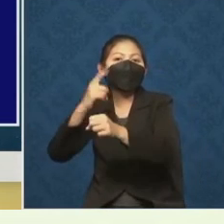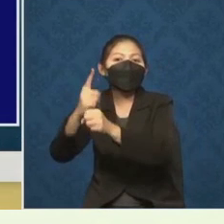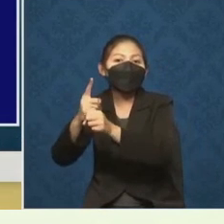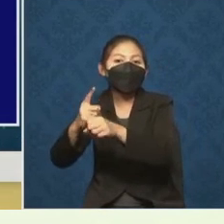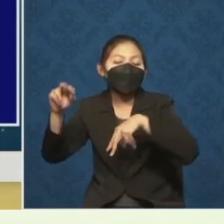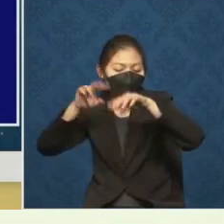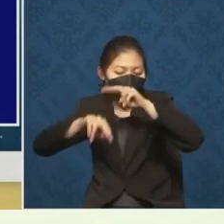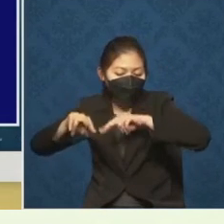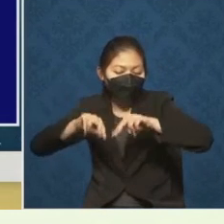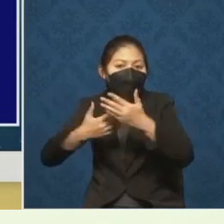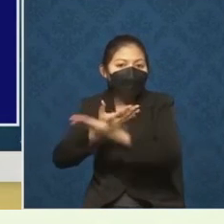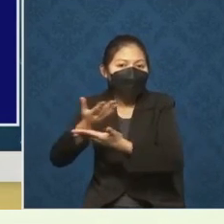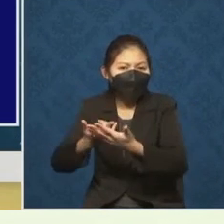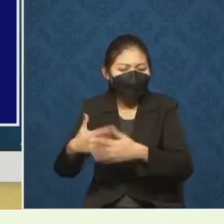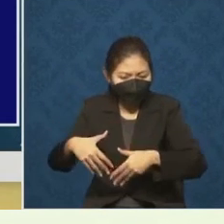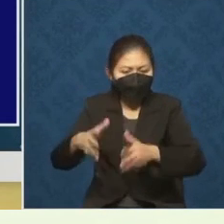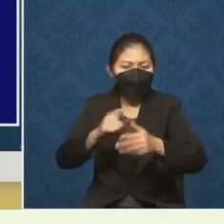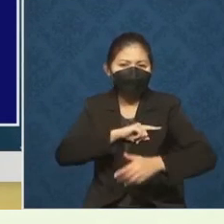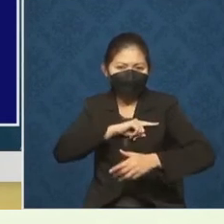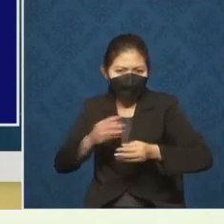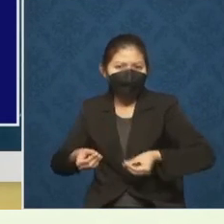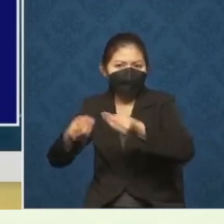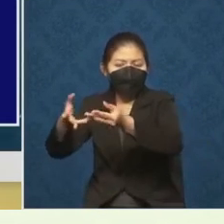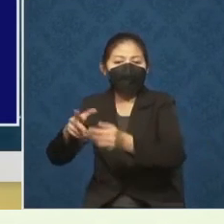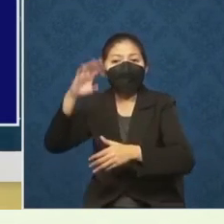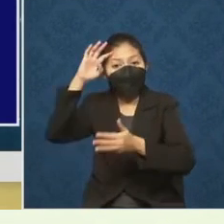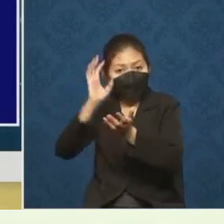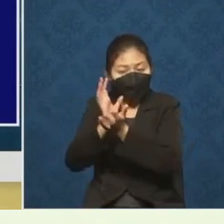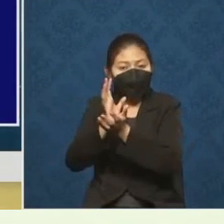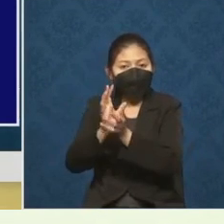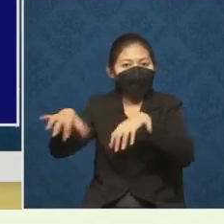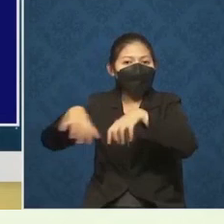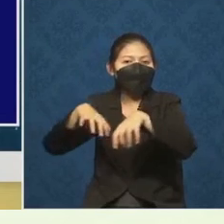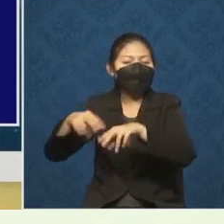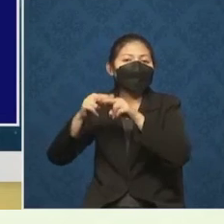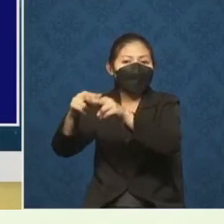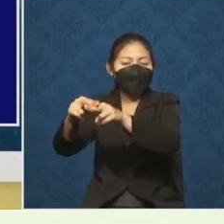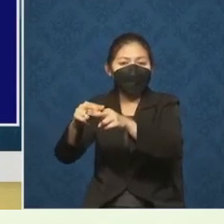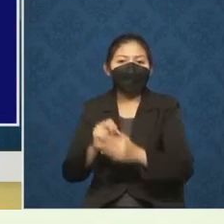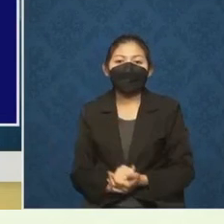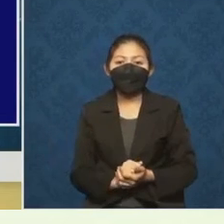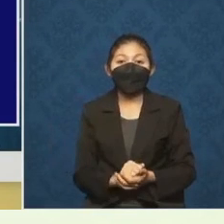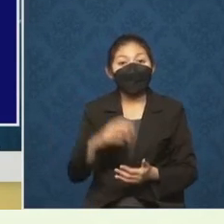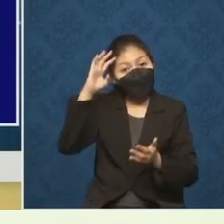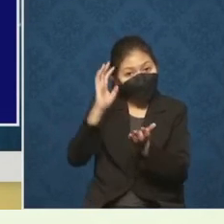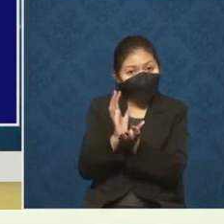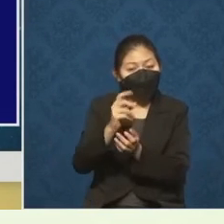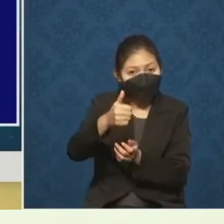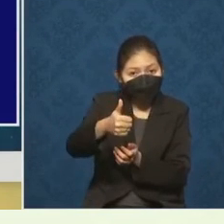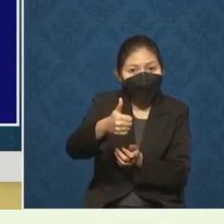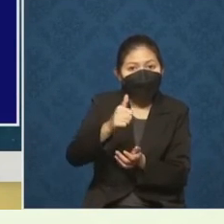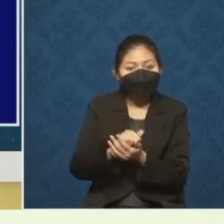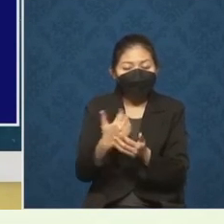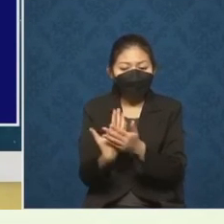ำรวจเขาสิยุบกกต.ไปนะครับนะใช้ตำรวจก็ได้เสียแต่งบประมาณ